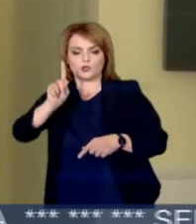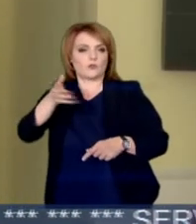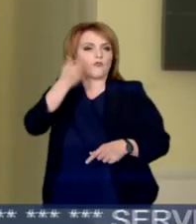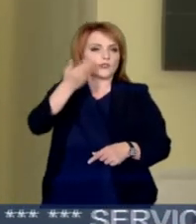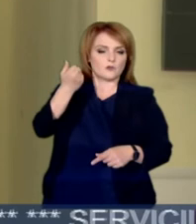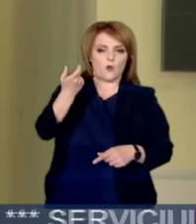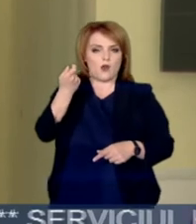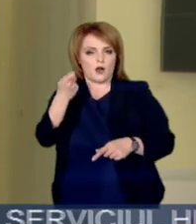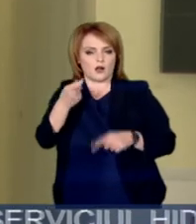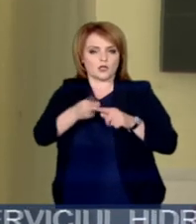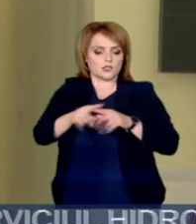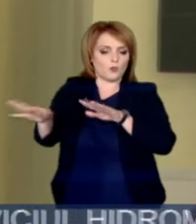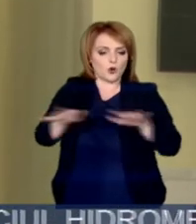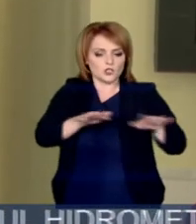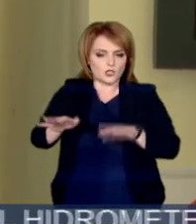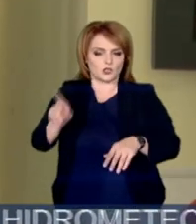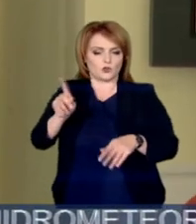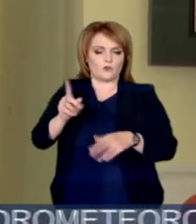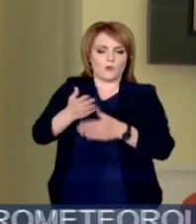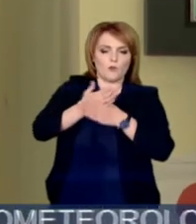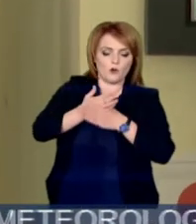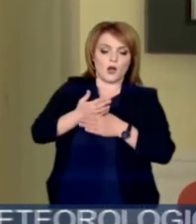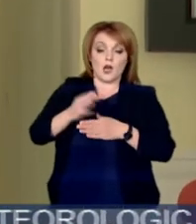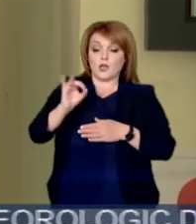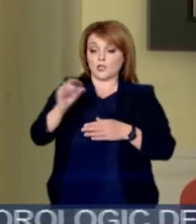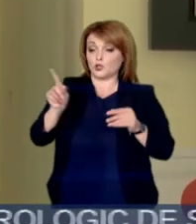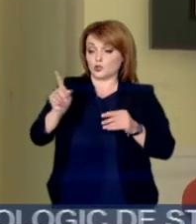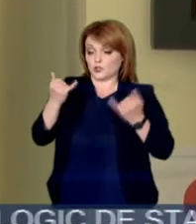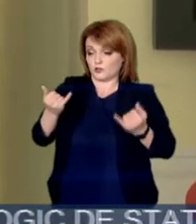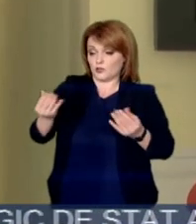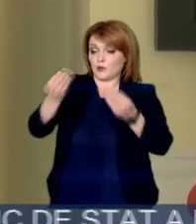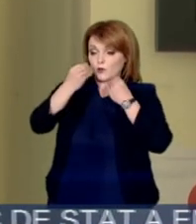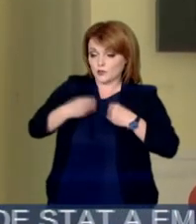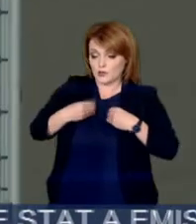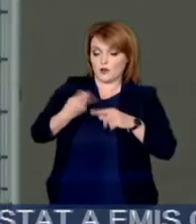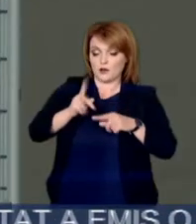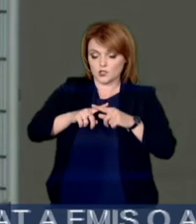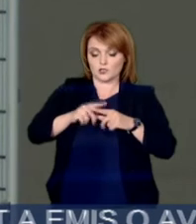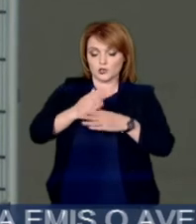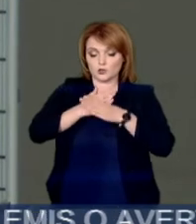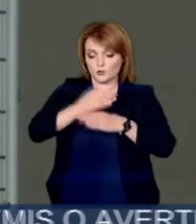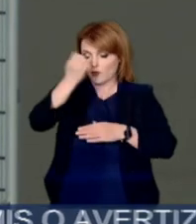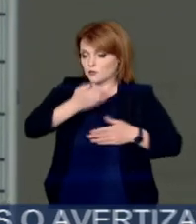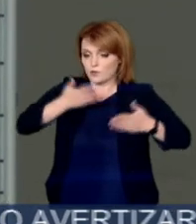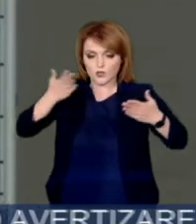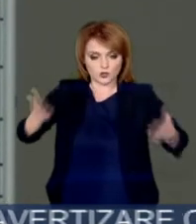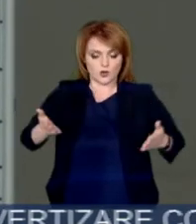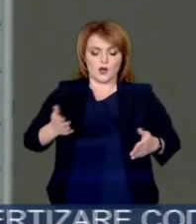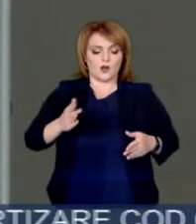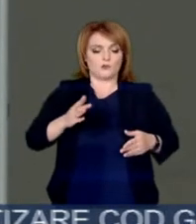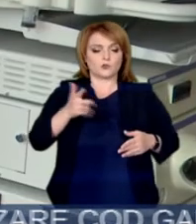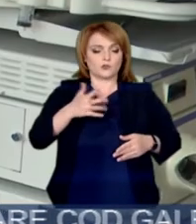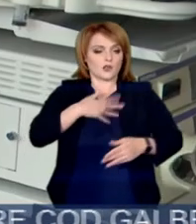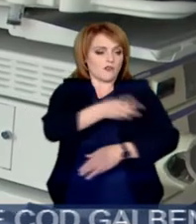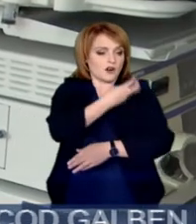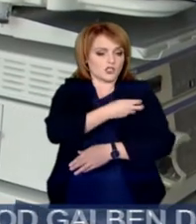cumva procesul și donația de astăzi este unul din aceste etape. Șeful Organizației Internaționale